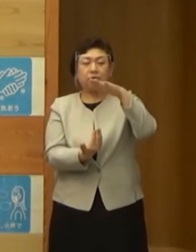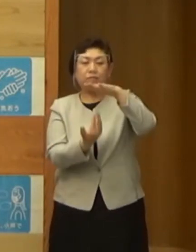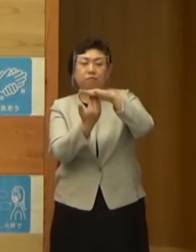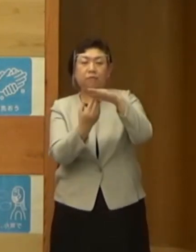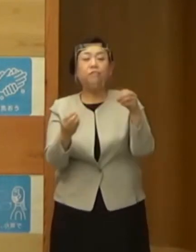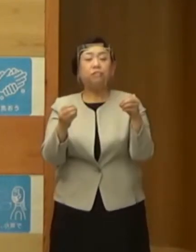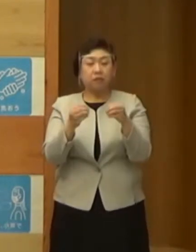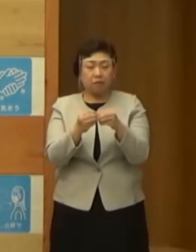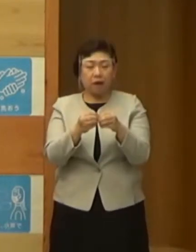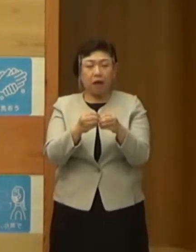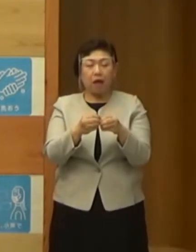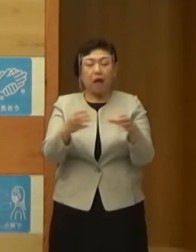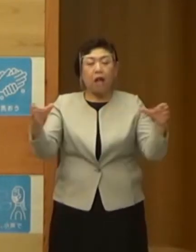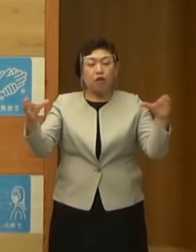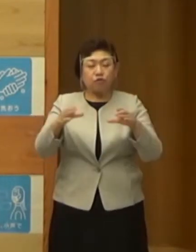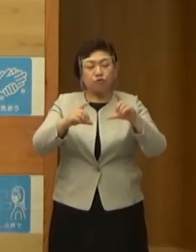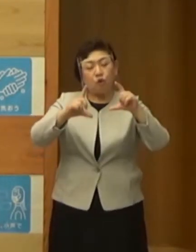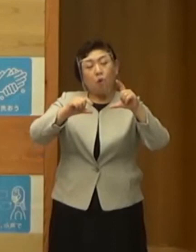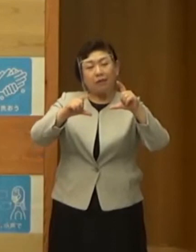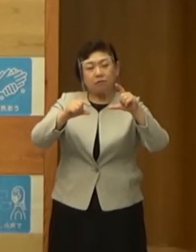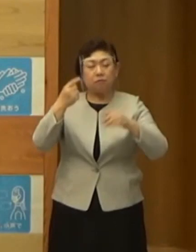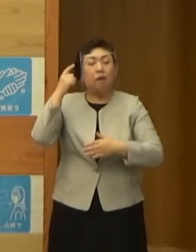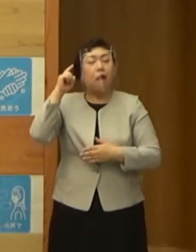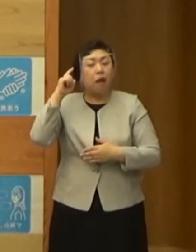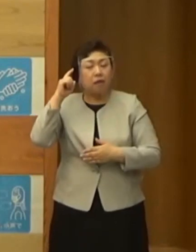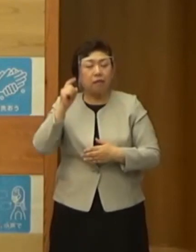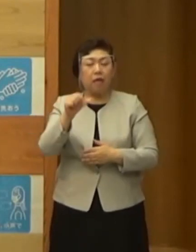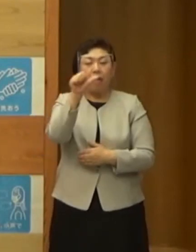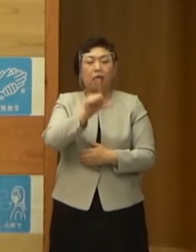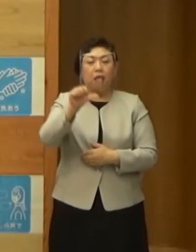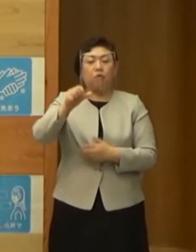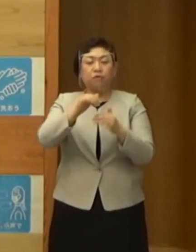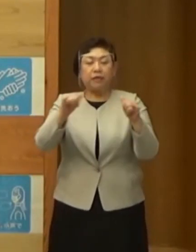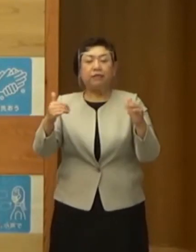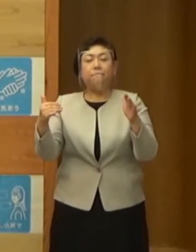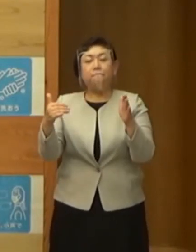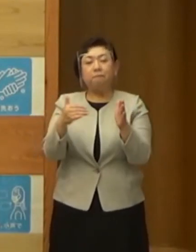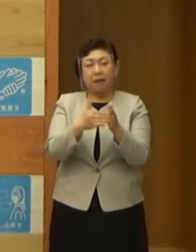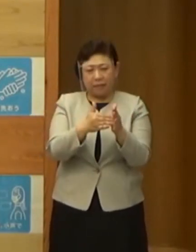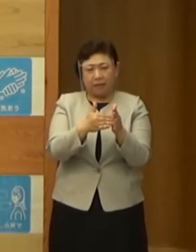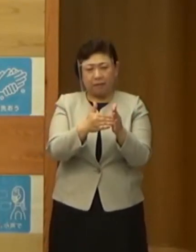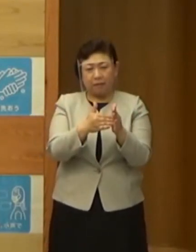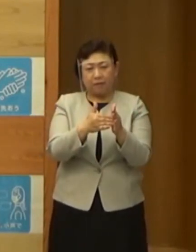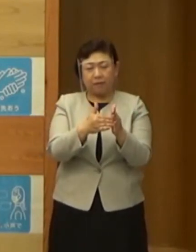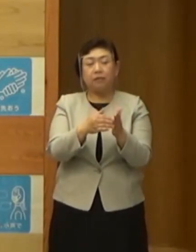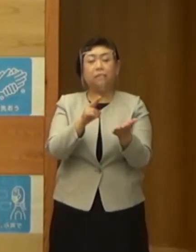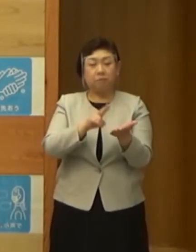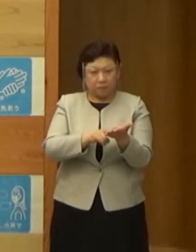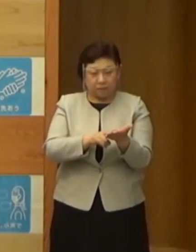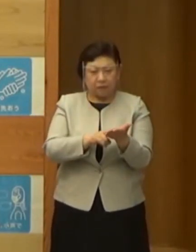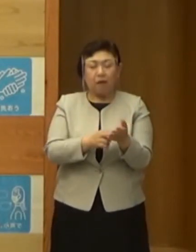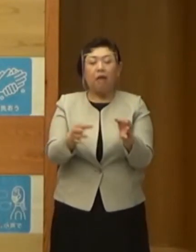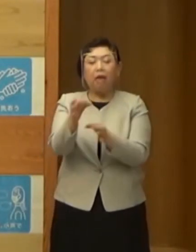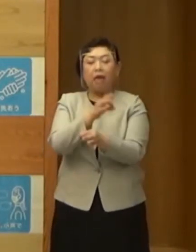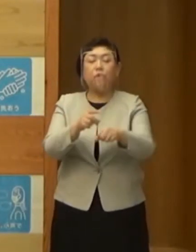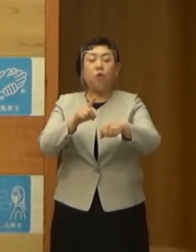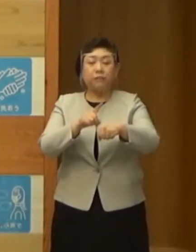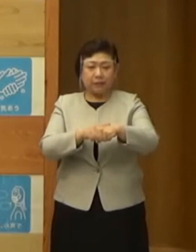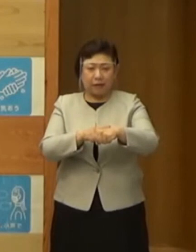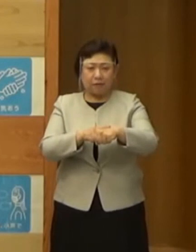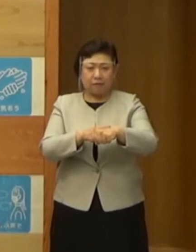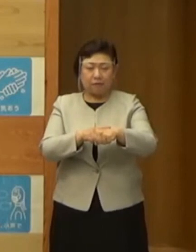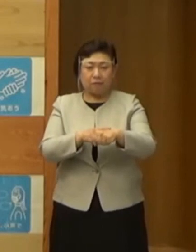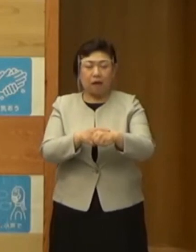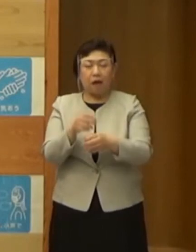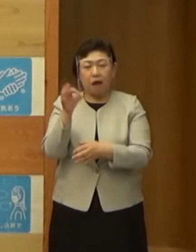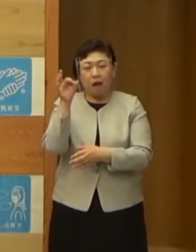ては収容率の制限を踏まえた上で5000人までといたします。また営業時間については無